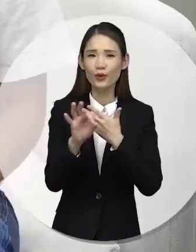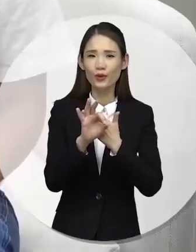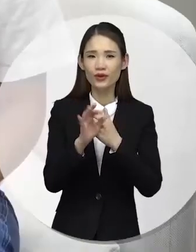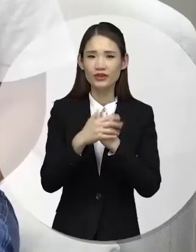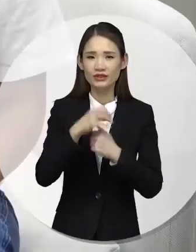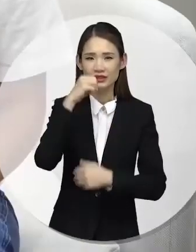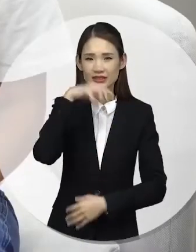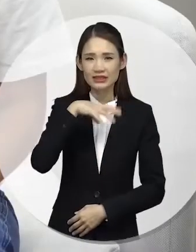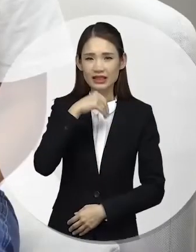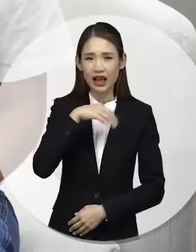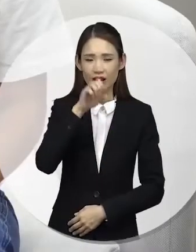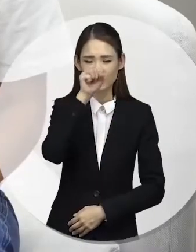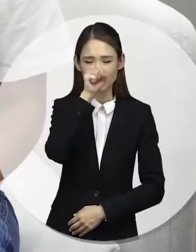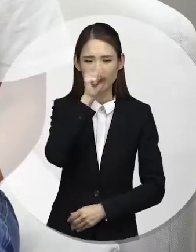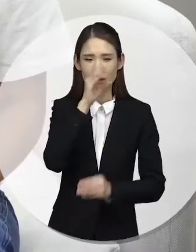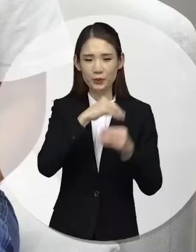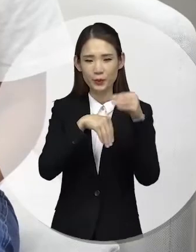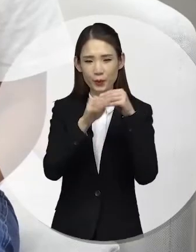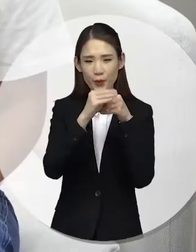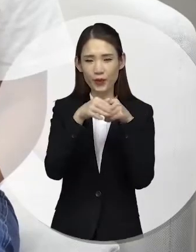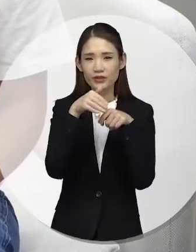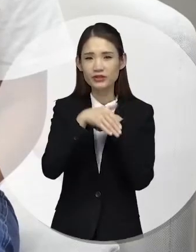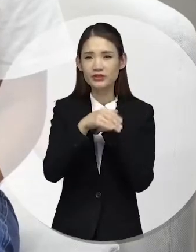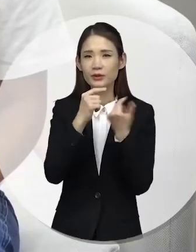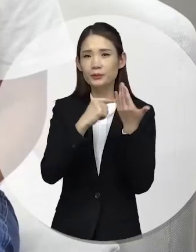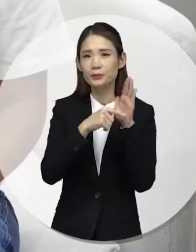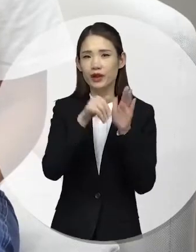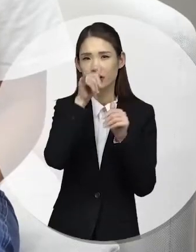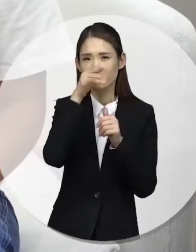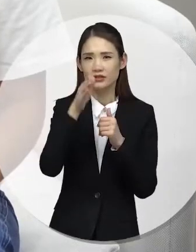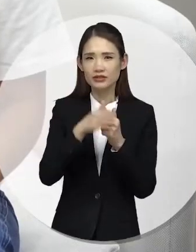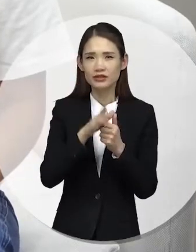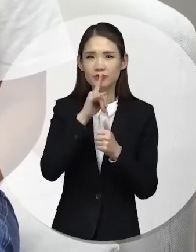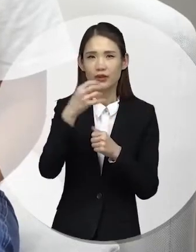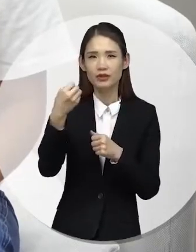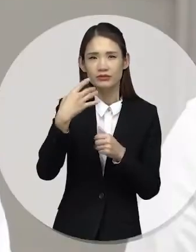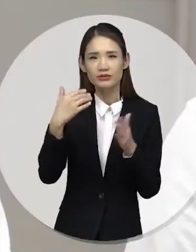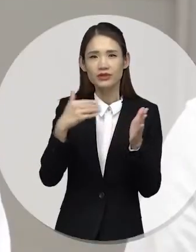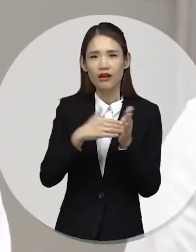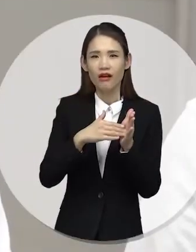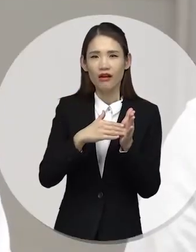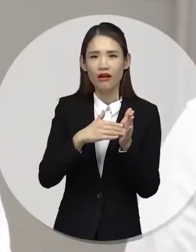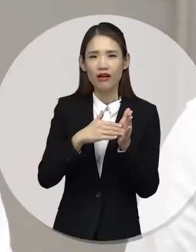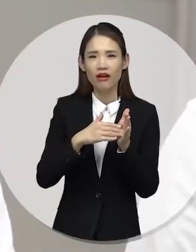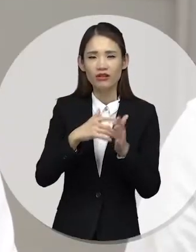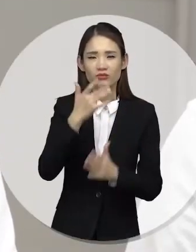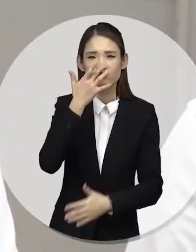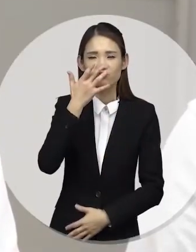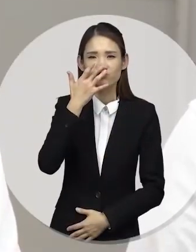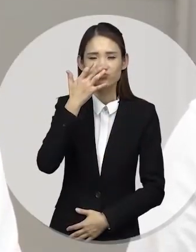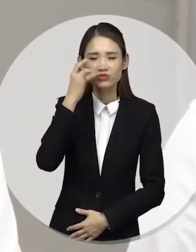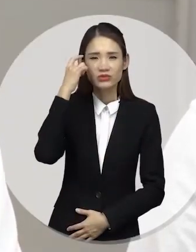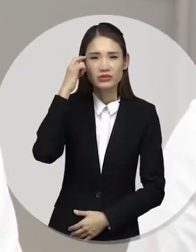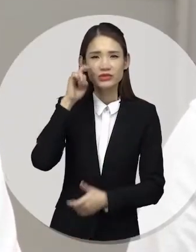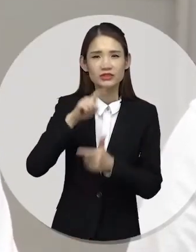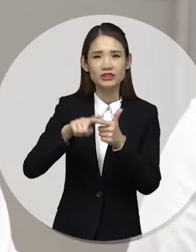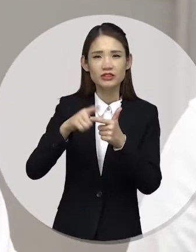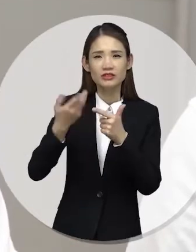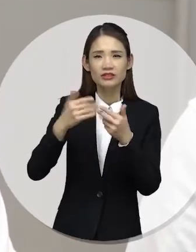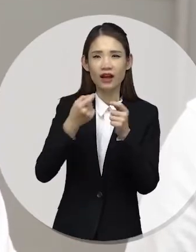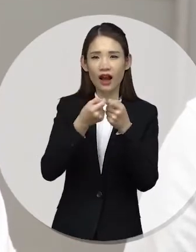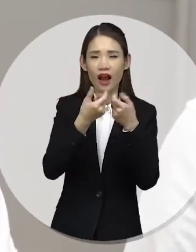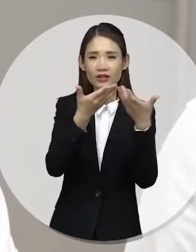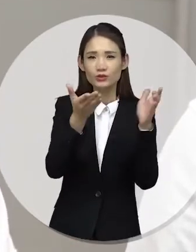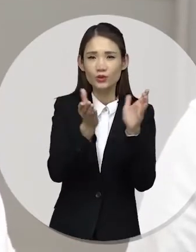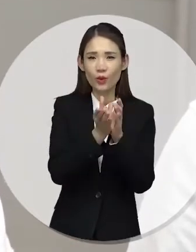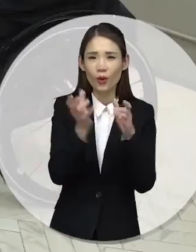저게 호의로 포장이 돼 있긴 한데 저런 말씀을 하시면은 진짜 그냥 별 생각 없이 같은 조 하려고